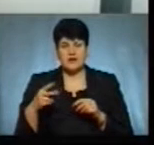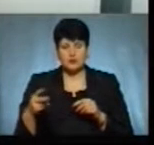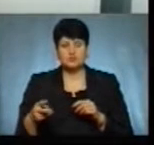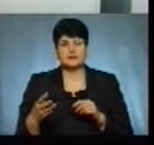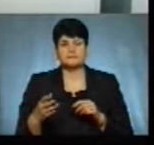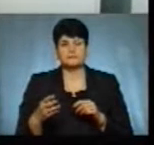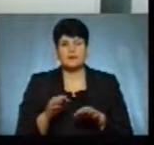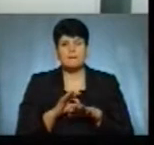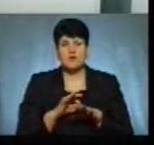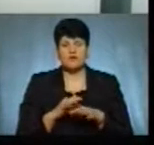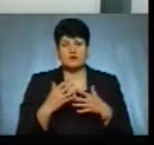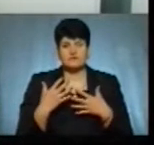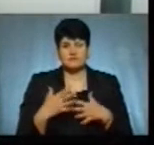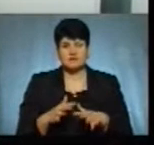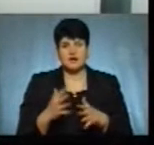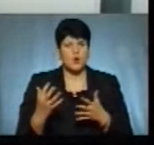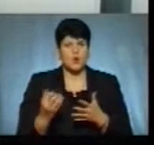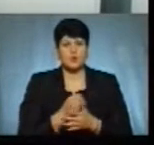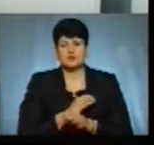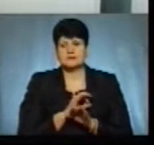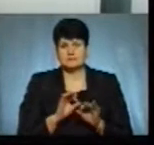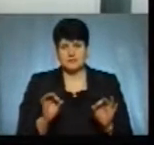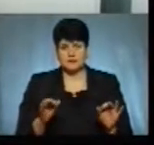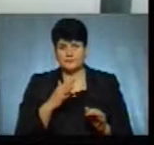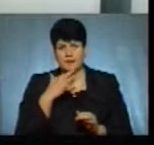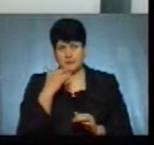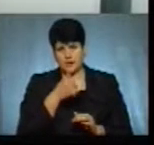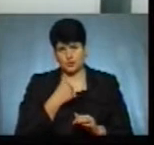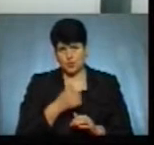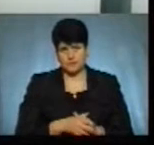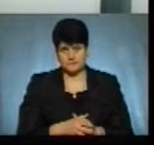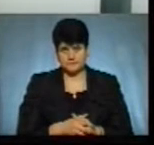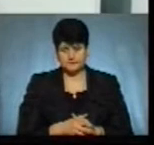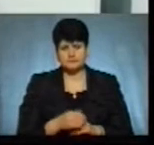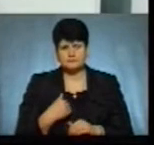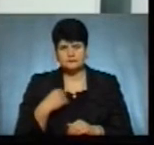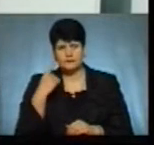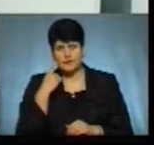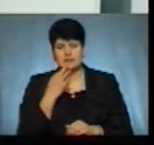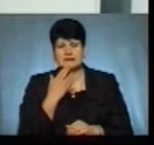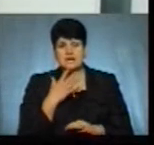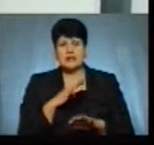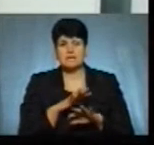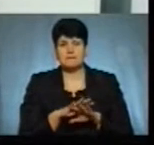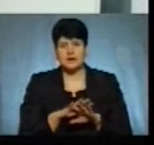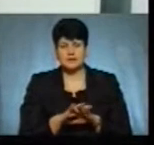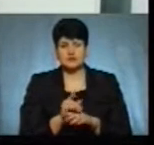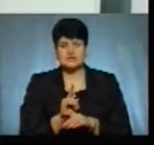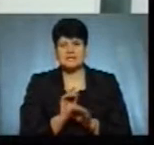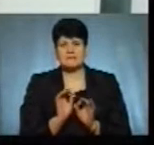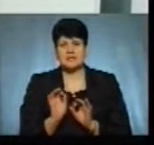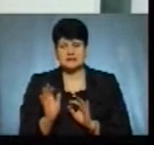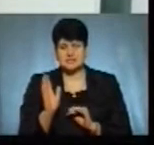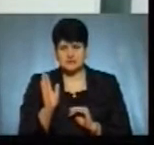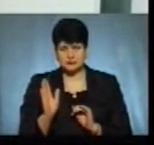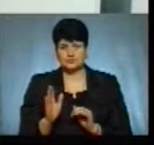установи проводять вже досить таки успішно і багато років. І я думаю, що Національний банк, якщо стабілізація буде і далі,